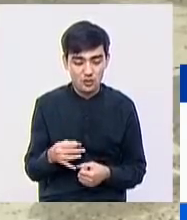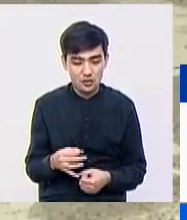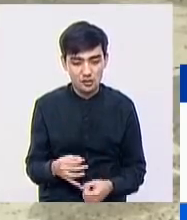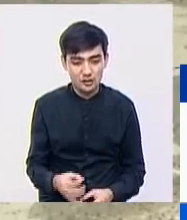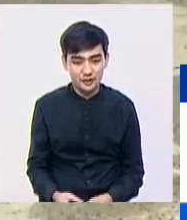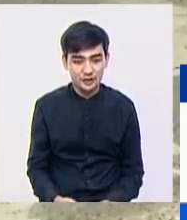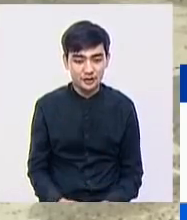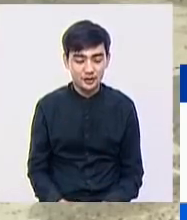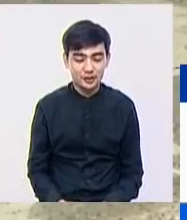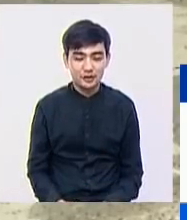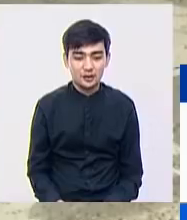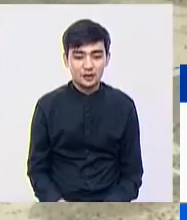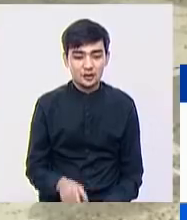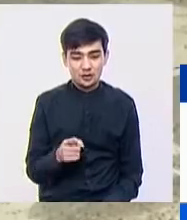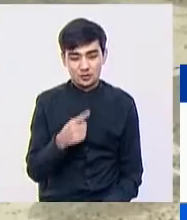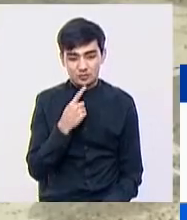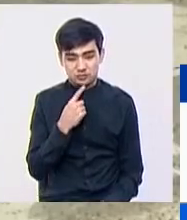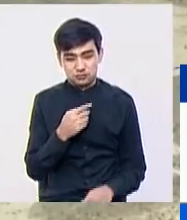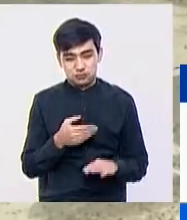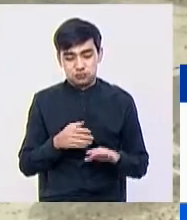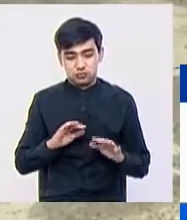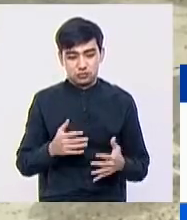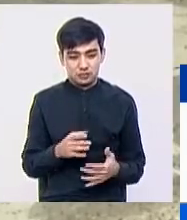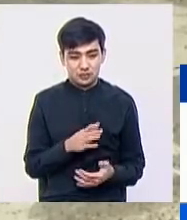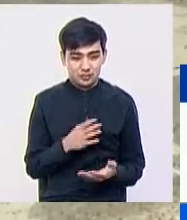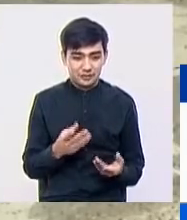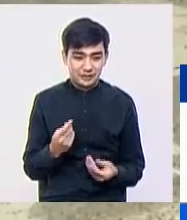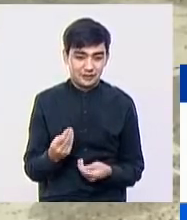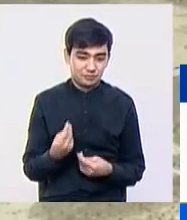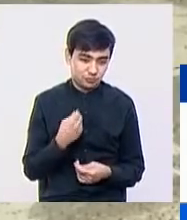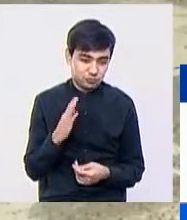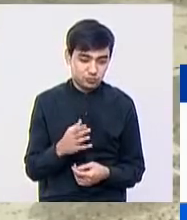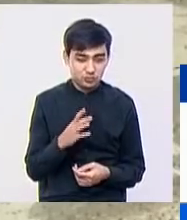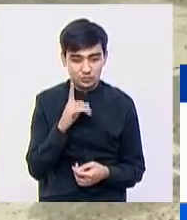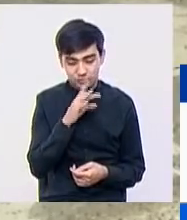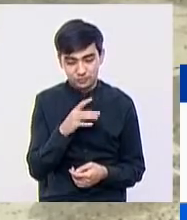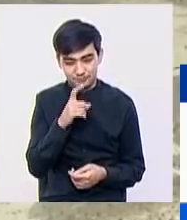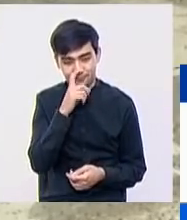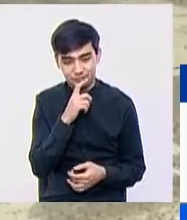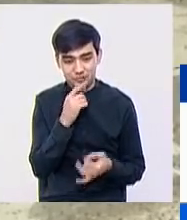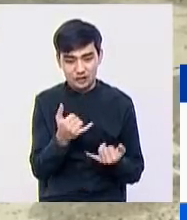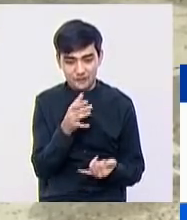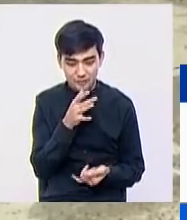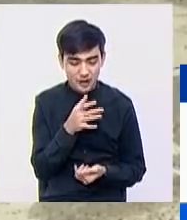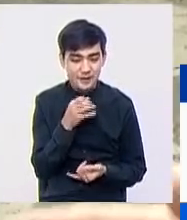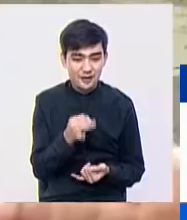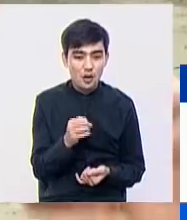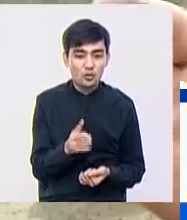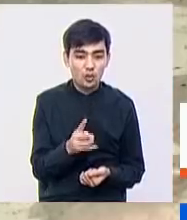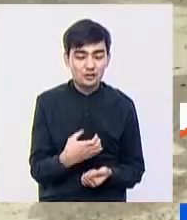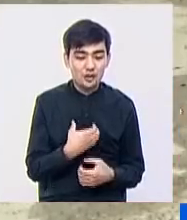Как сказать, этот случай такой вот, ну, дадут либо не дадут, непонятно. И тем, у кого